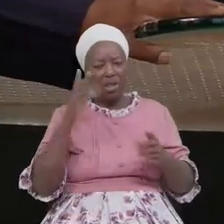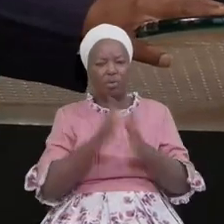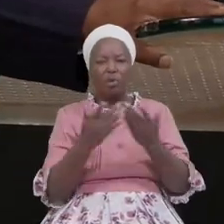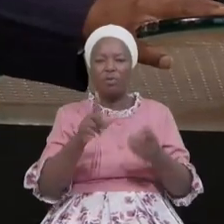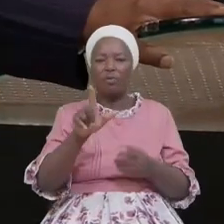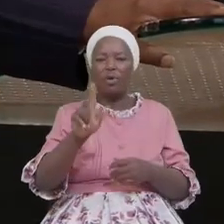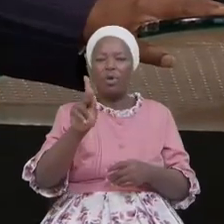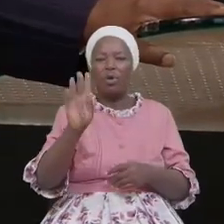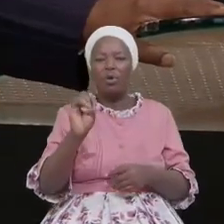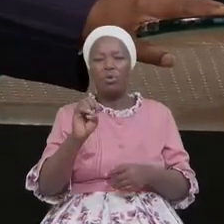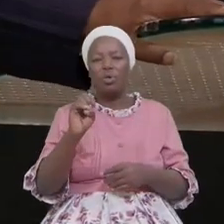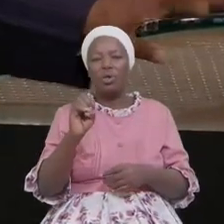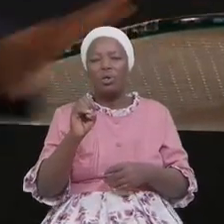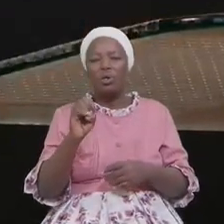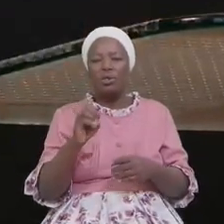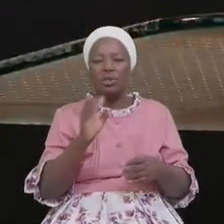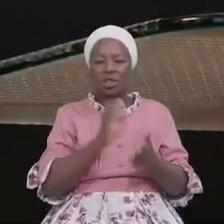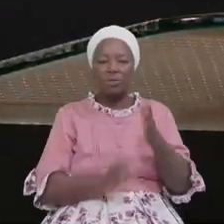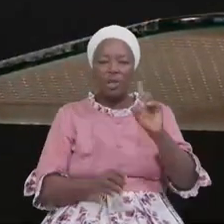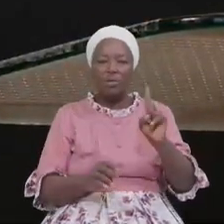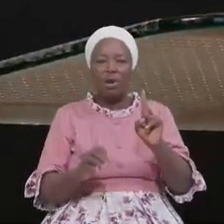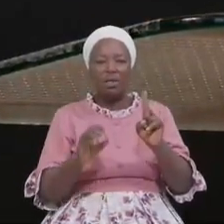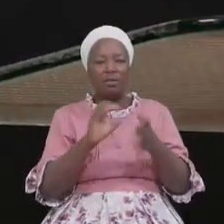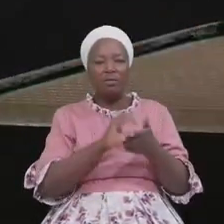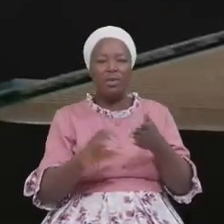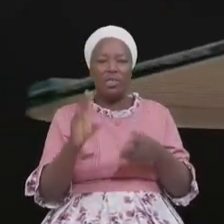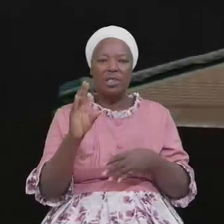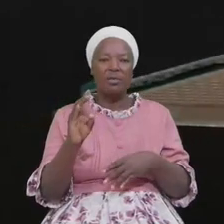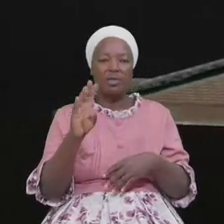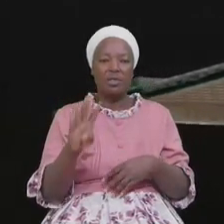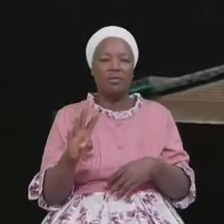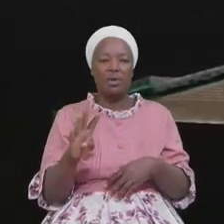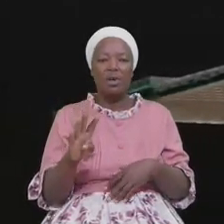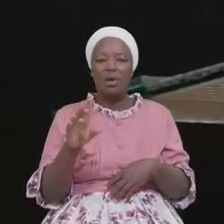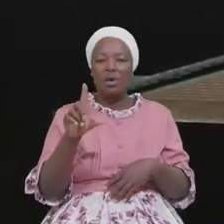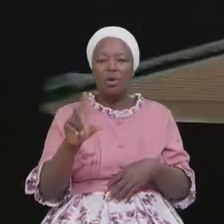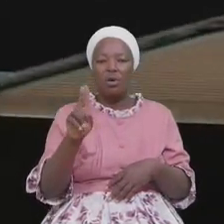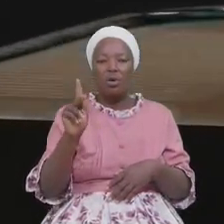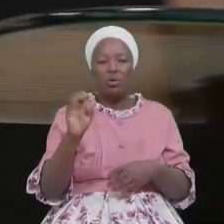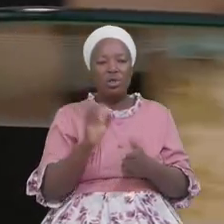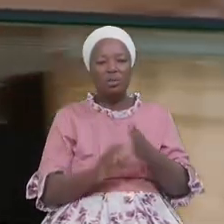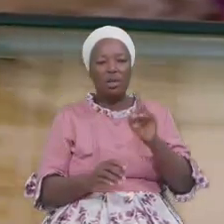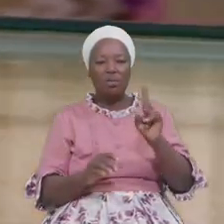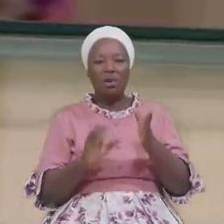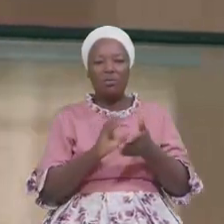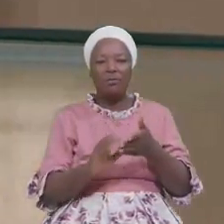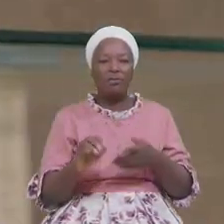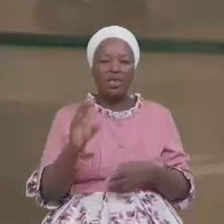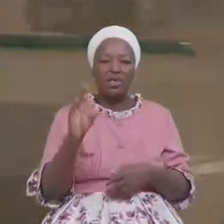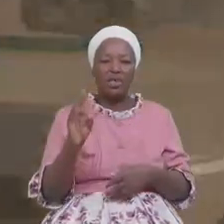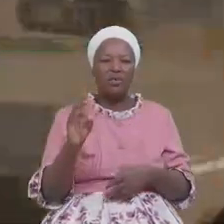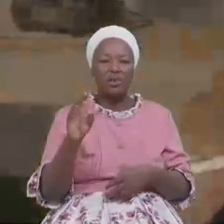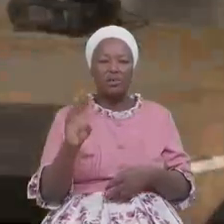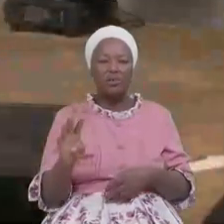1. Lisons le verset 74. Luc 1, verset